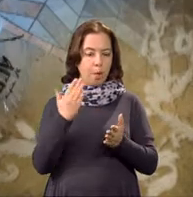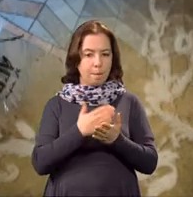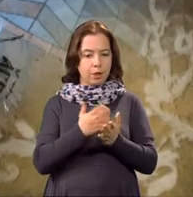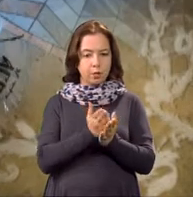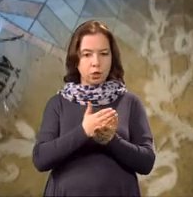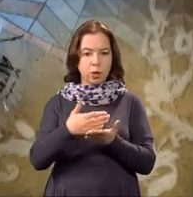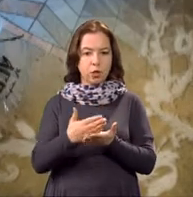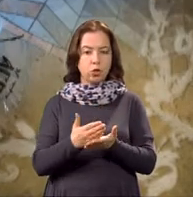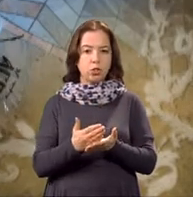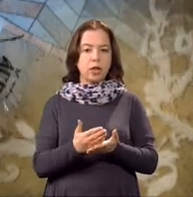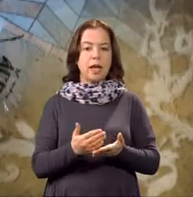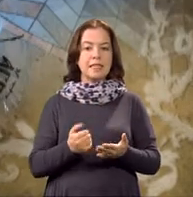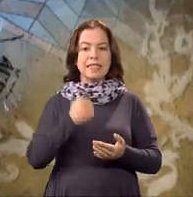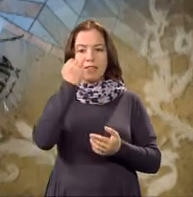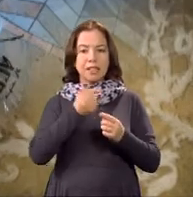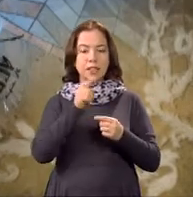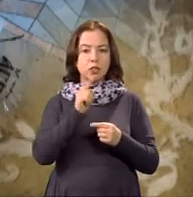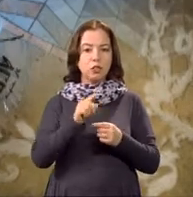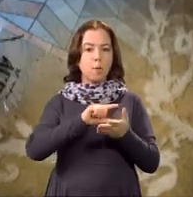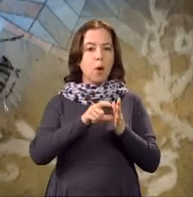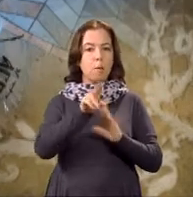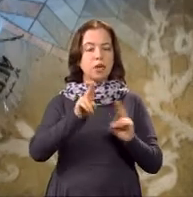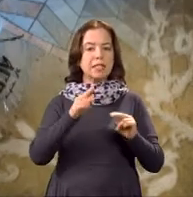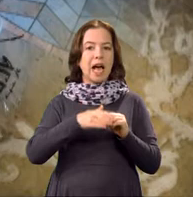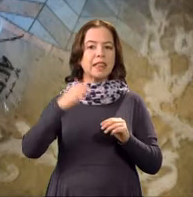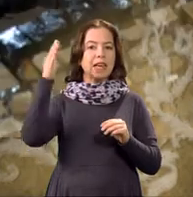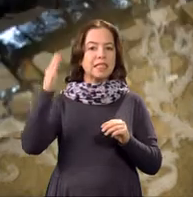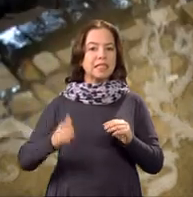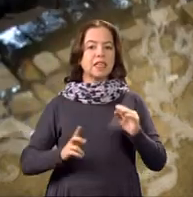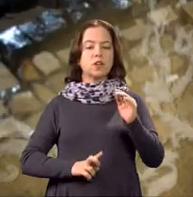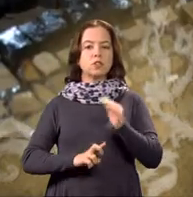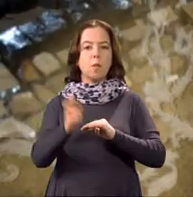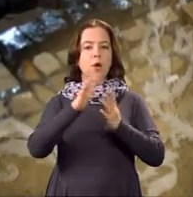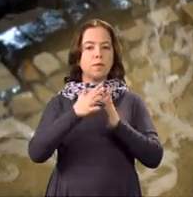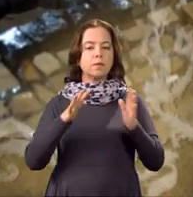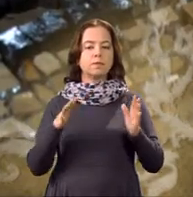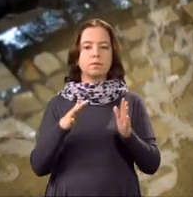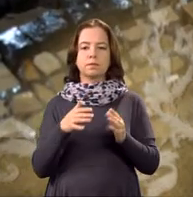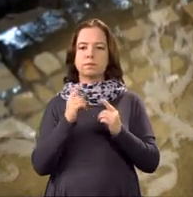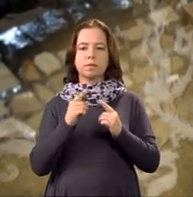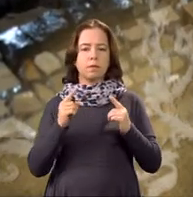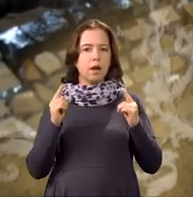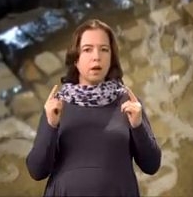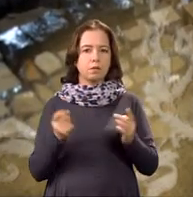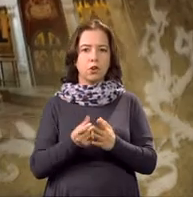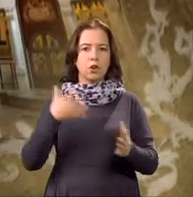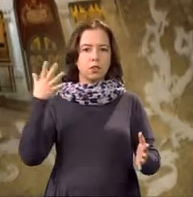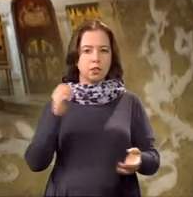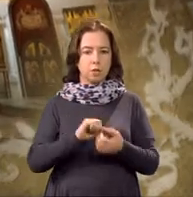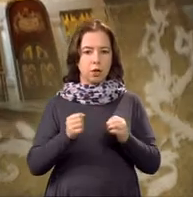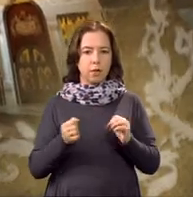тессери. Завдяки їм мозаїка на стінах собору виблискує різнобарвним дорогоцінним